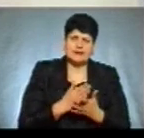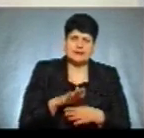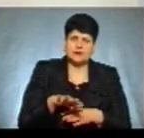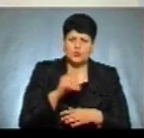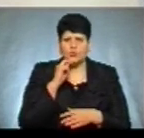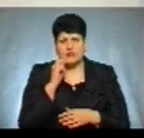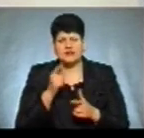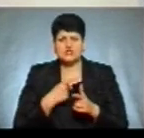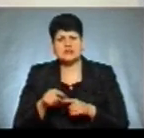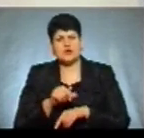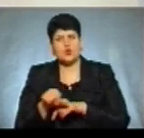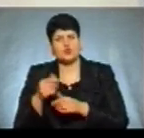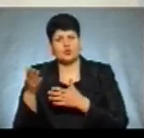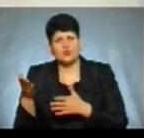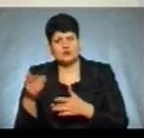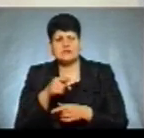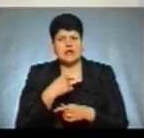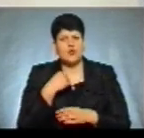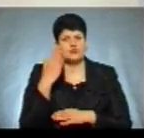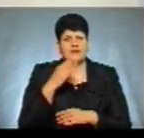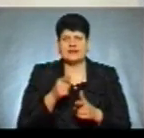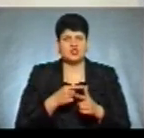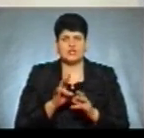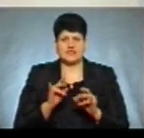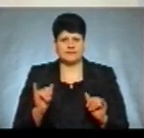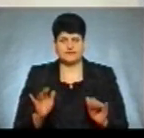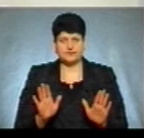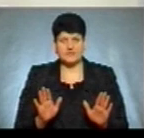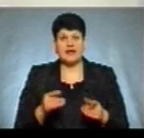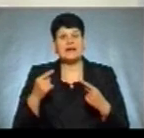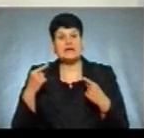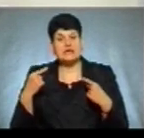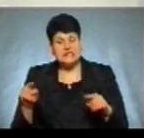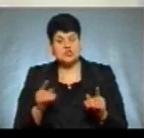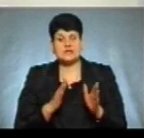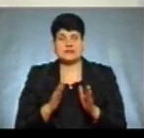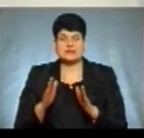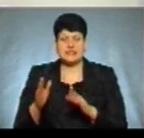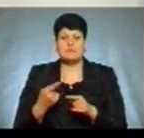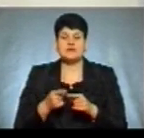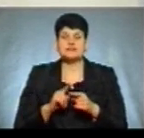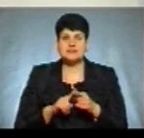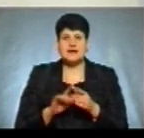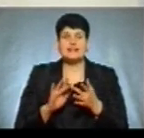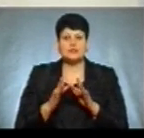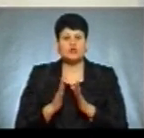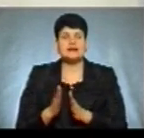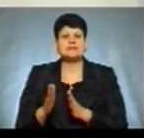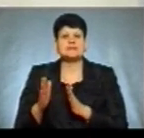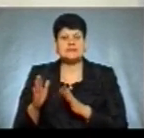чи за кордоном, і чи за неї проголосували, чи ні. Інша система – це Державна міграційна служба, знову ж таки, електронна